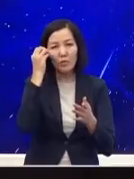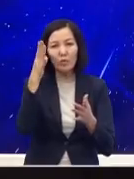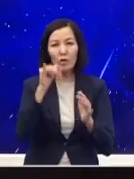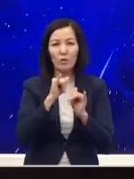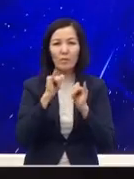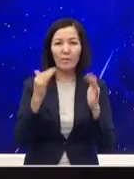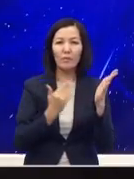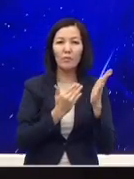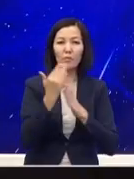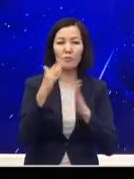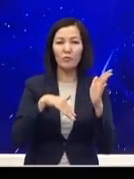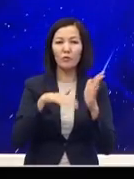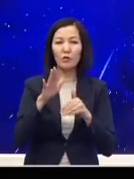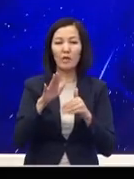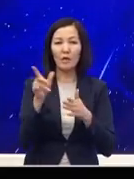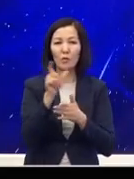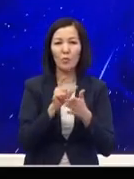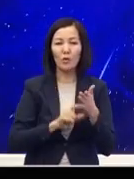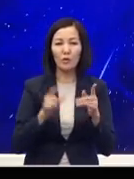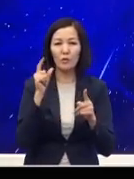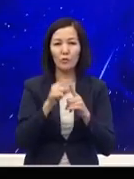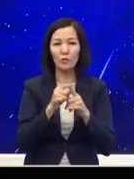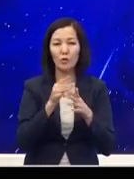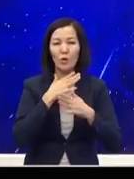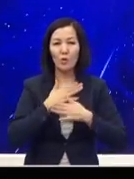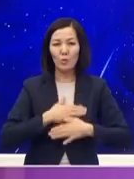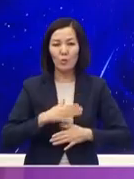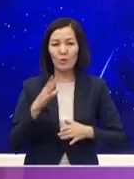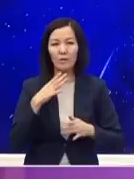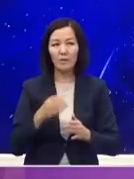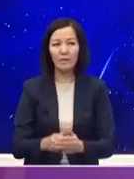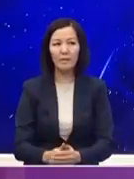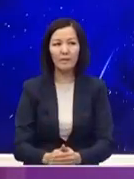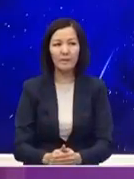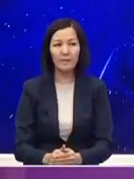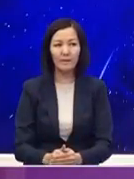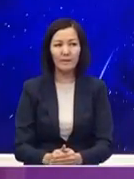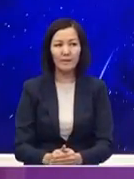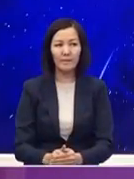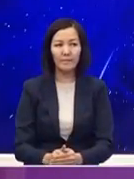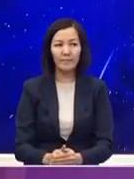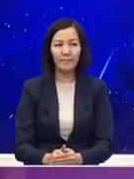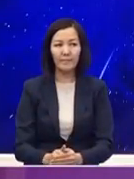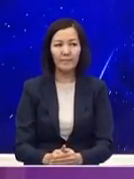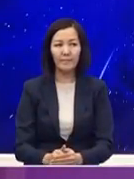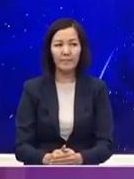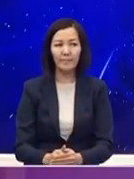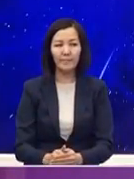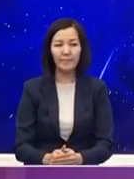Оспанұлы төл туындылары мен өлең сөр қауымның көңілін дөп басты. Айлығымен шымалдыған ашық түн,